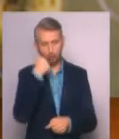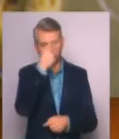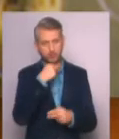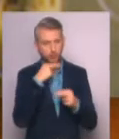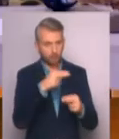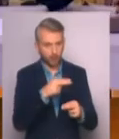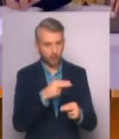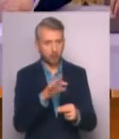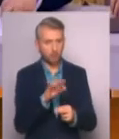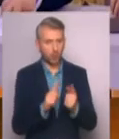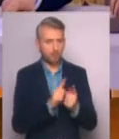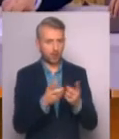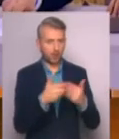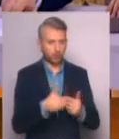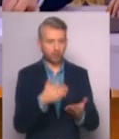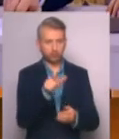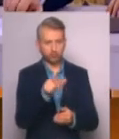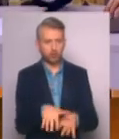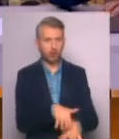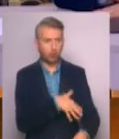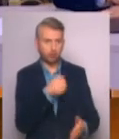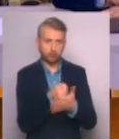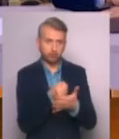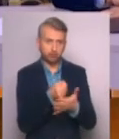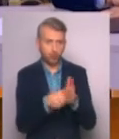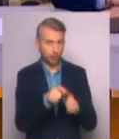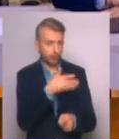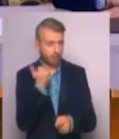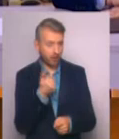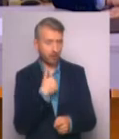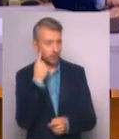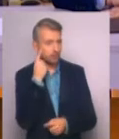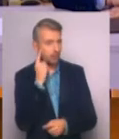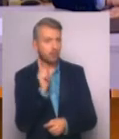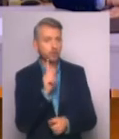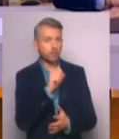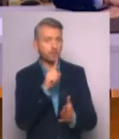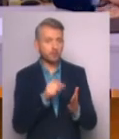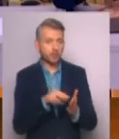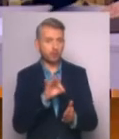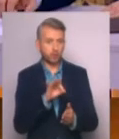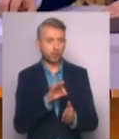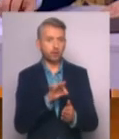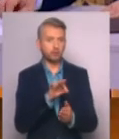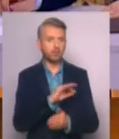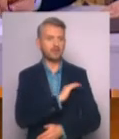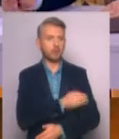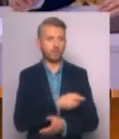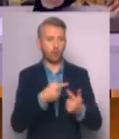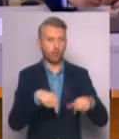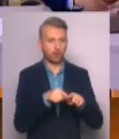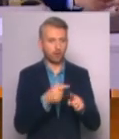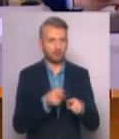про перерахунки. Якщо людина в довгому періоді звертається, немає реагування, то тут вже, я думаю, що йде питання і про силові органи, тому що це